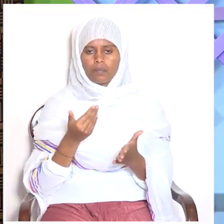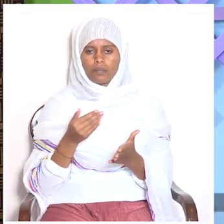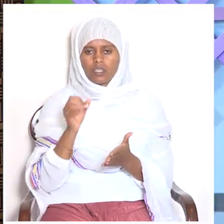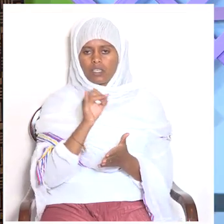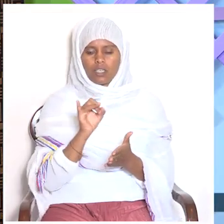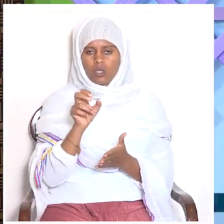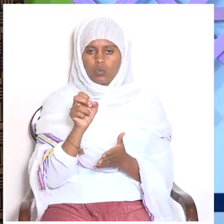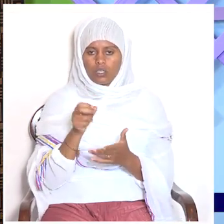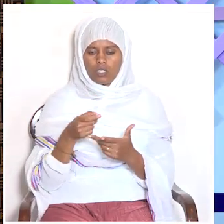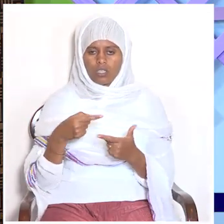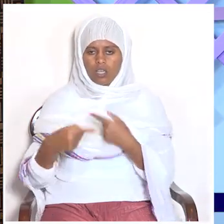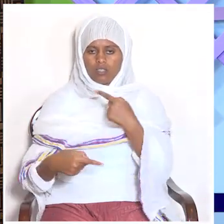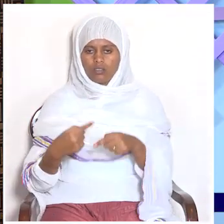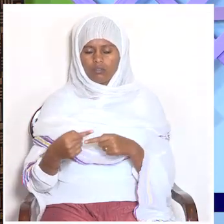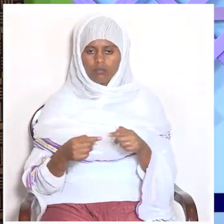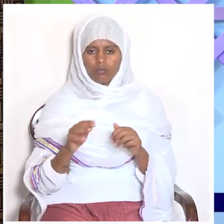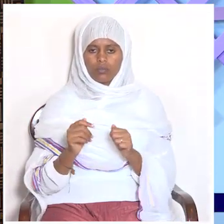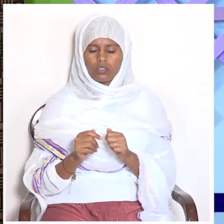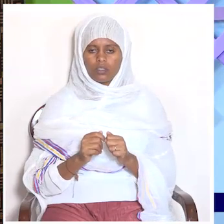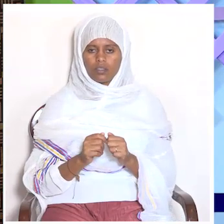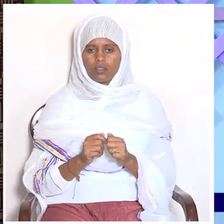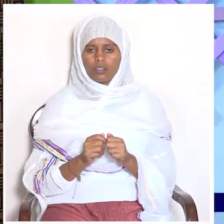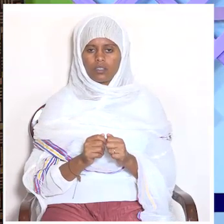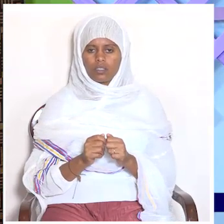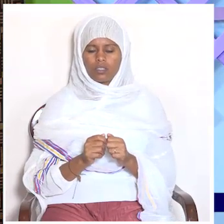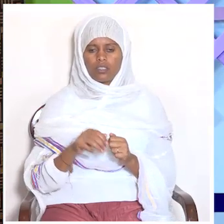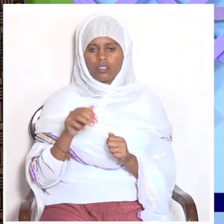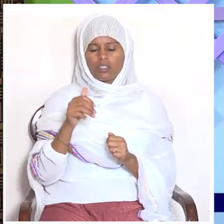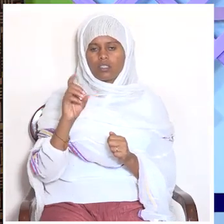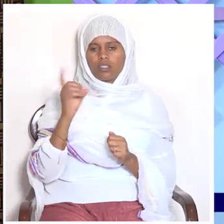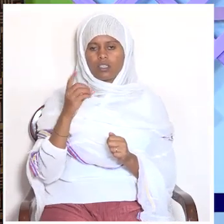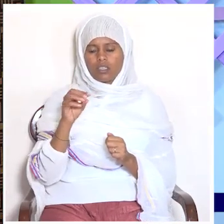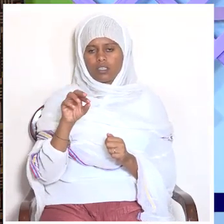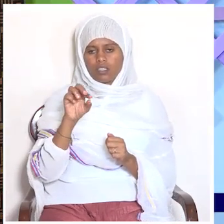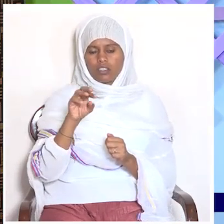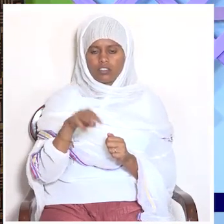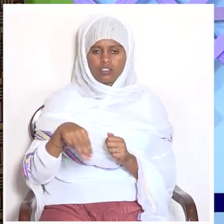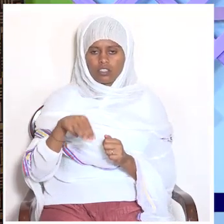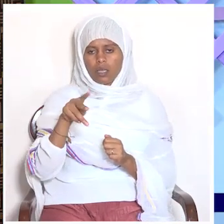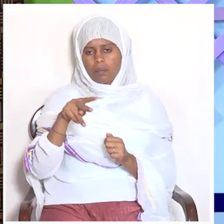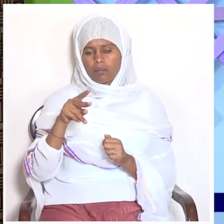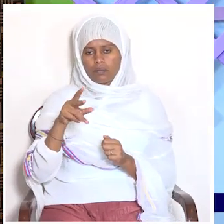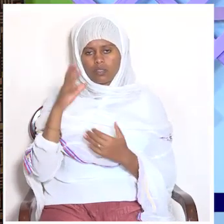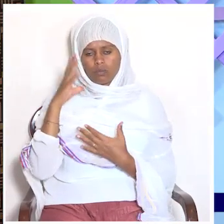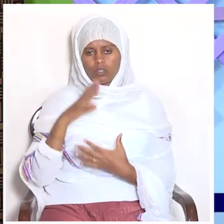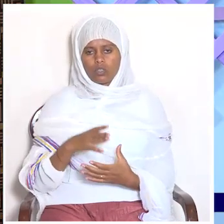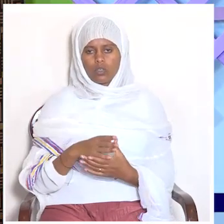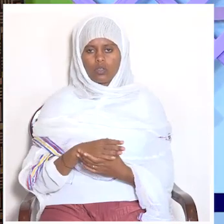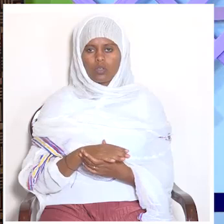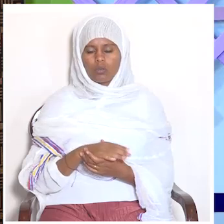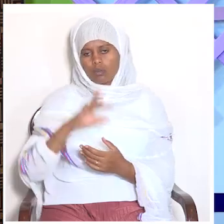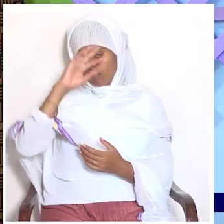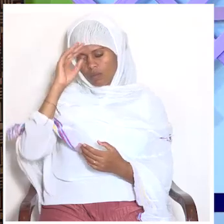ወገን ሌዊ ኮይና ግና ካብ ወገን ይሁዳ ንዝኾነ ንእያጨም ትምርዖ፣ ናብ እያጨም